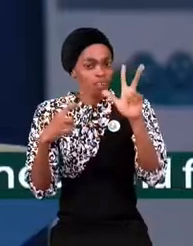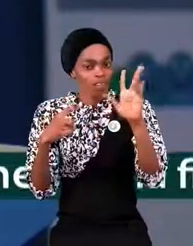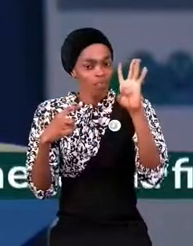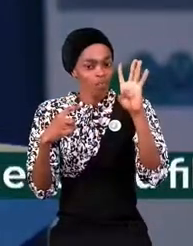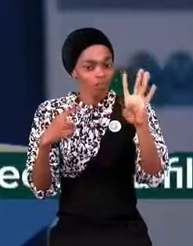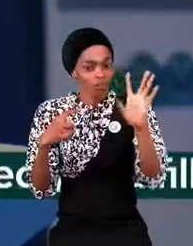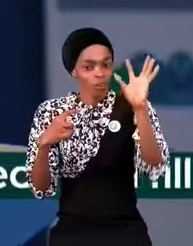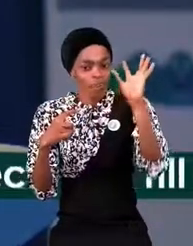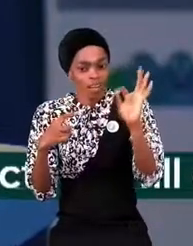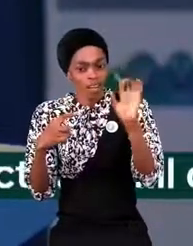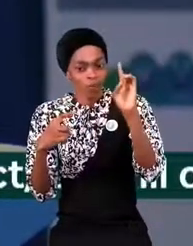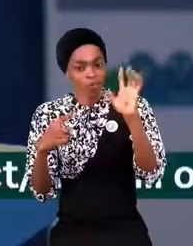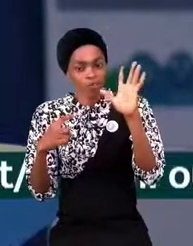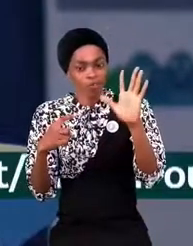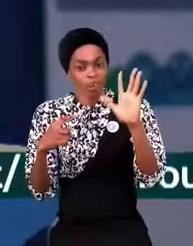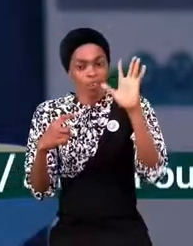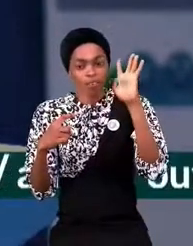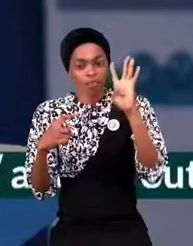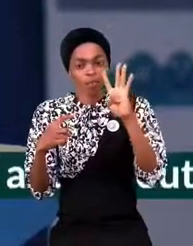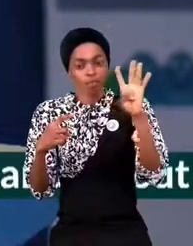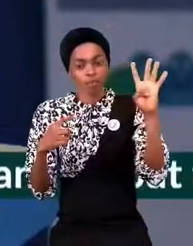reprends, plus 234